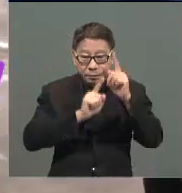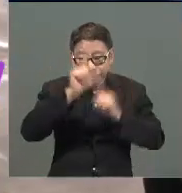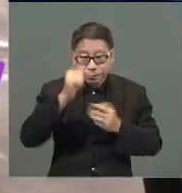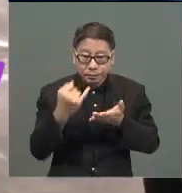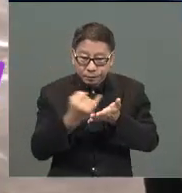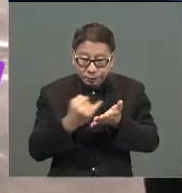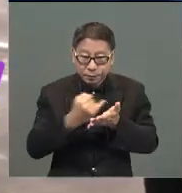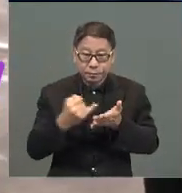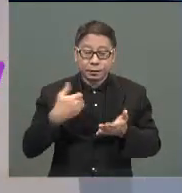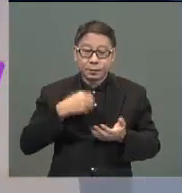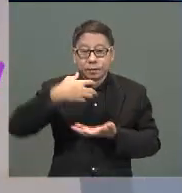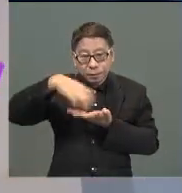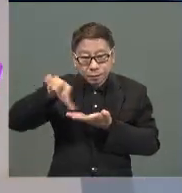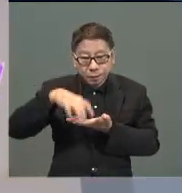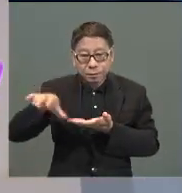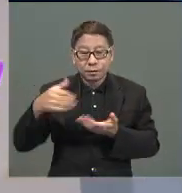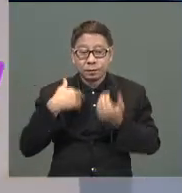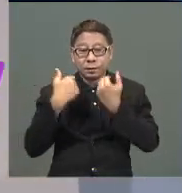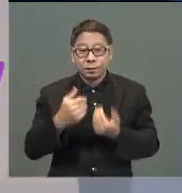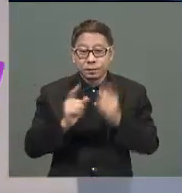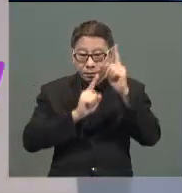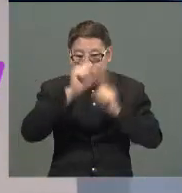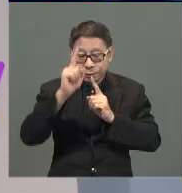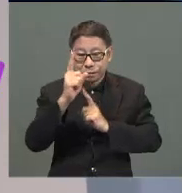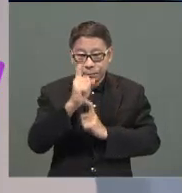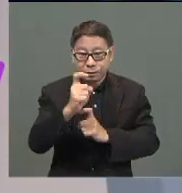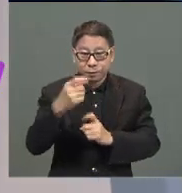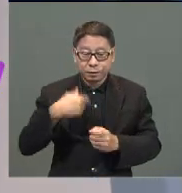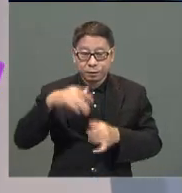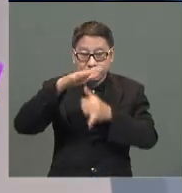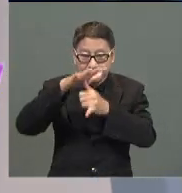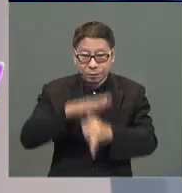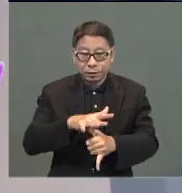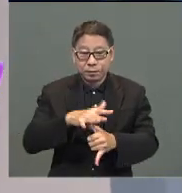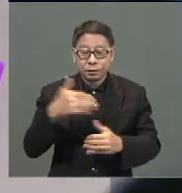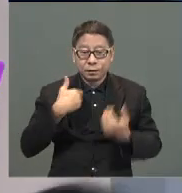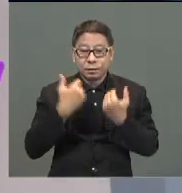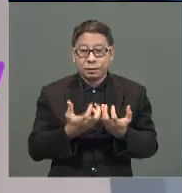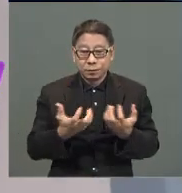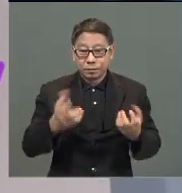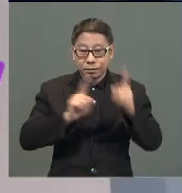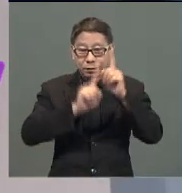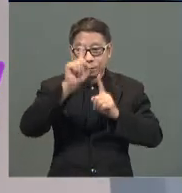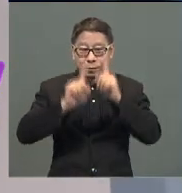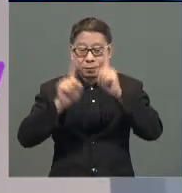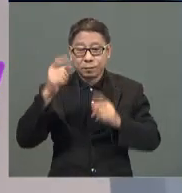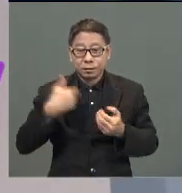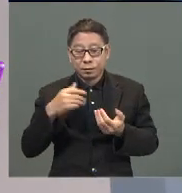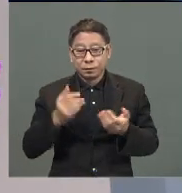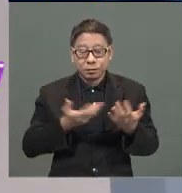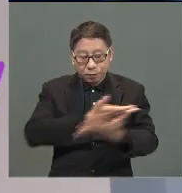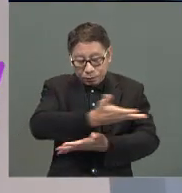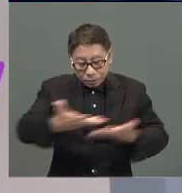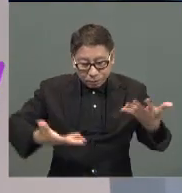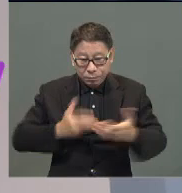ทางศิลปะผ่านการบอกเล่าเพื่อที่จะประเมินความรุนแรงจากการถูกกระทำผลจากการประเมินล่าสุดเนี่ยจะ